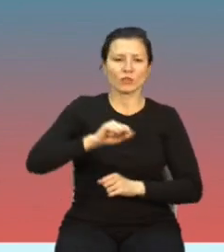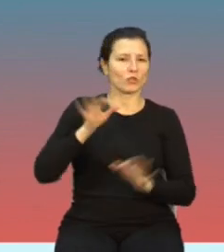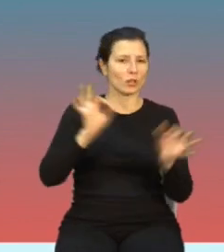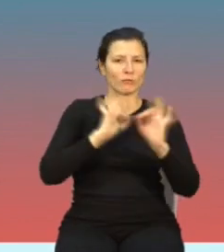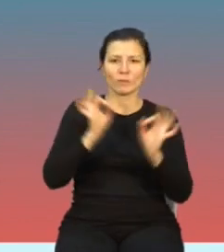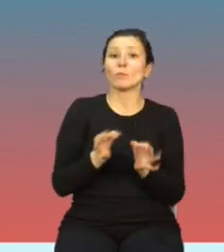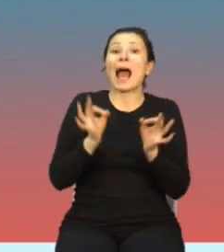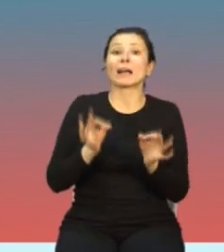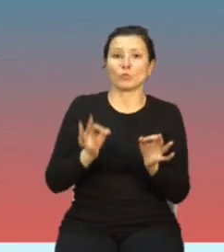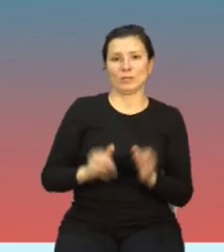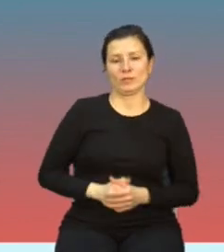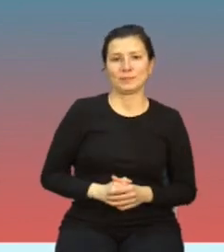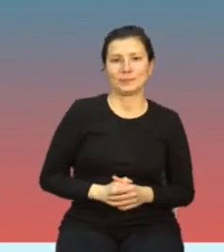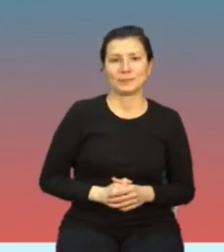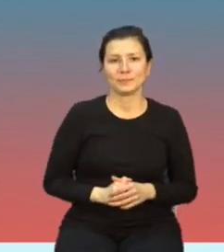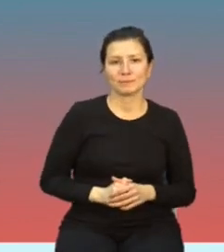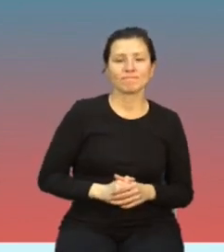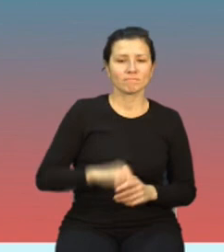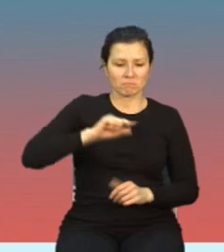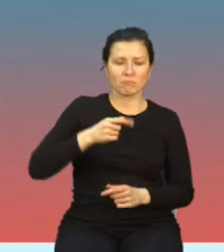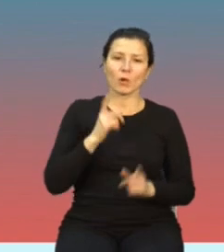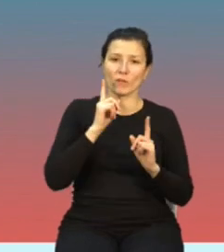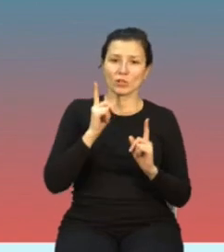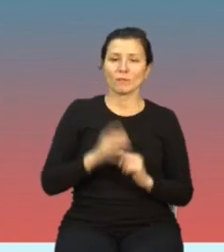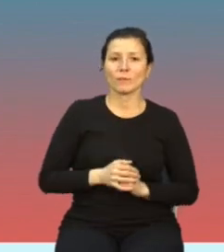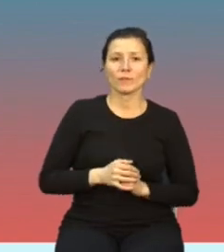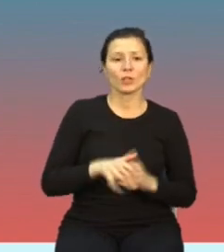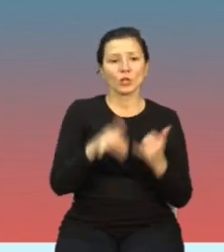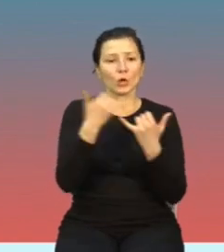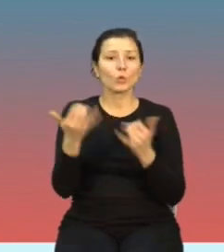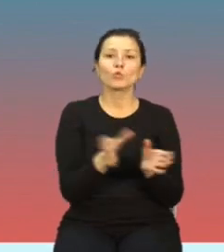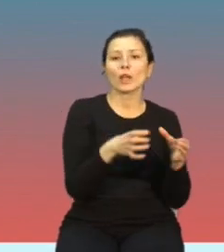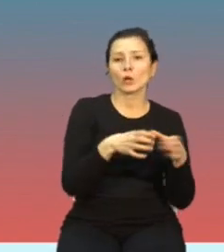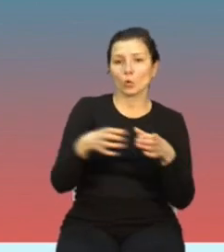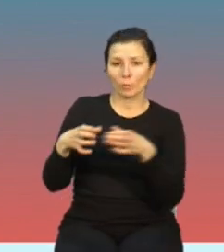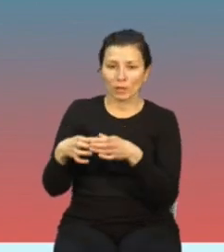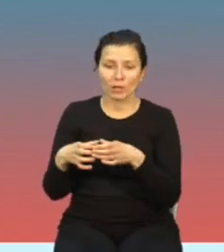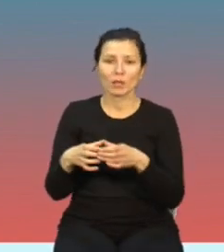My uważamy, iż różne organa powinny